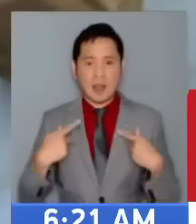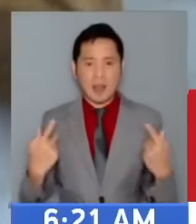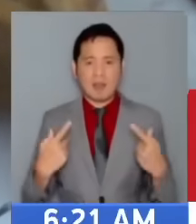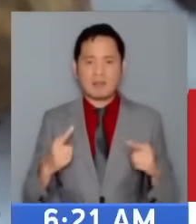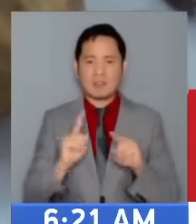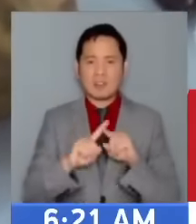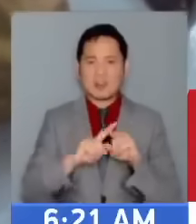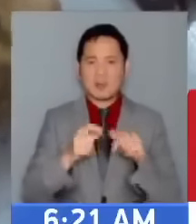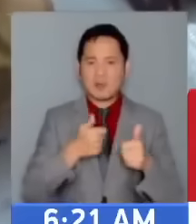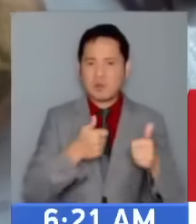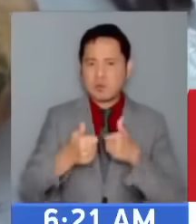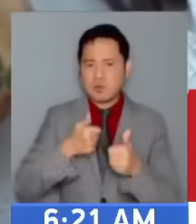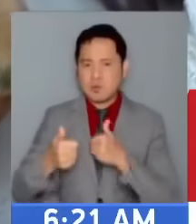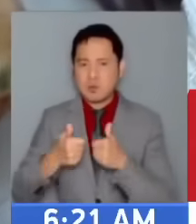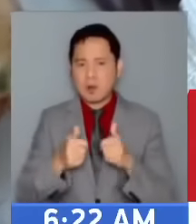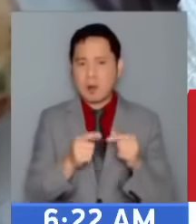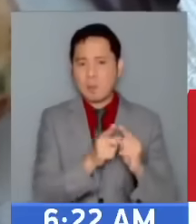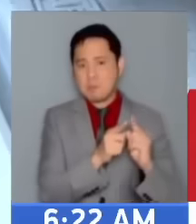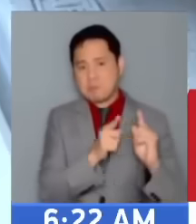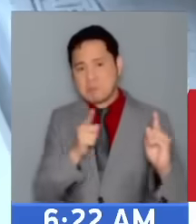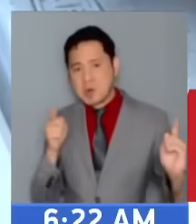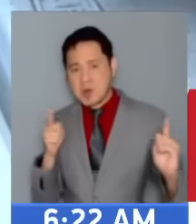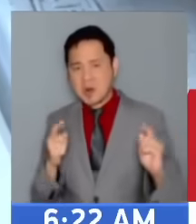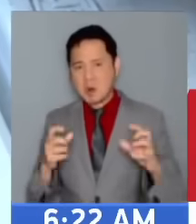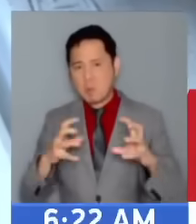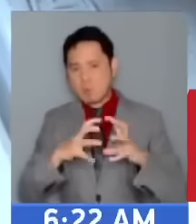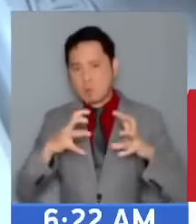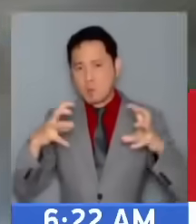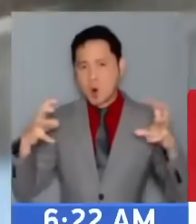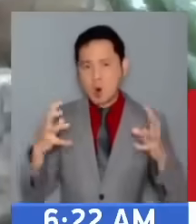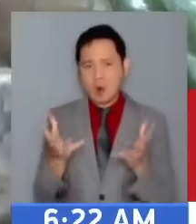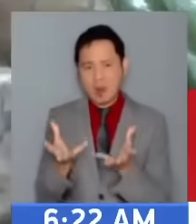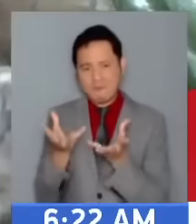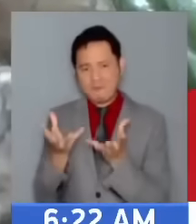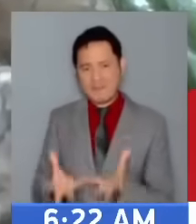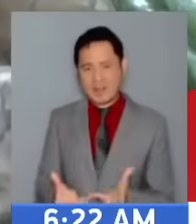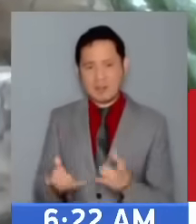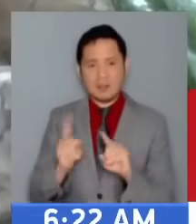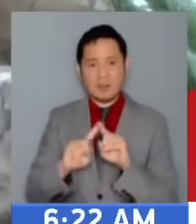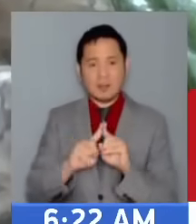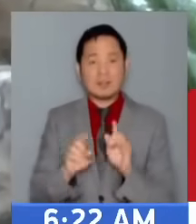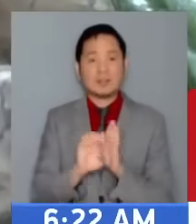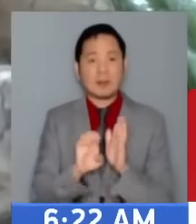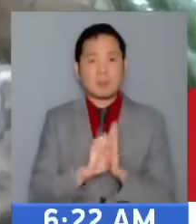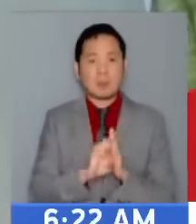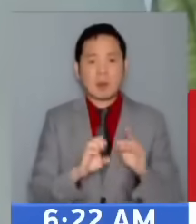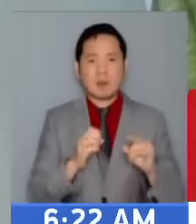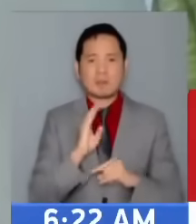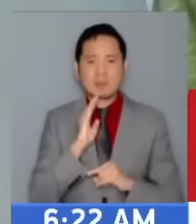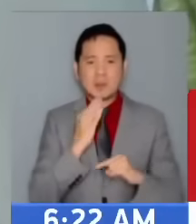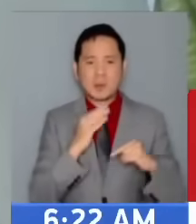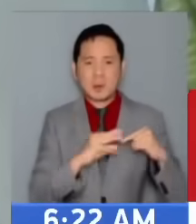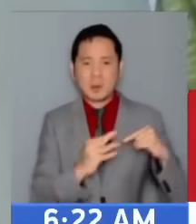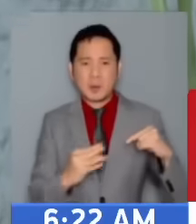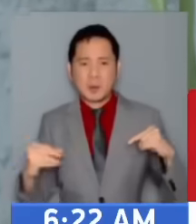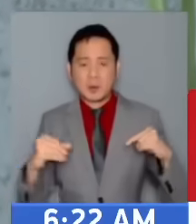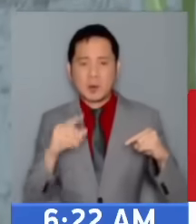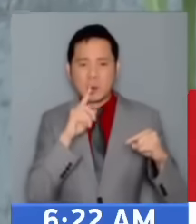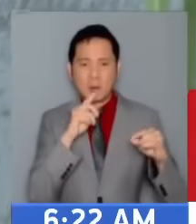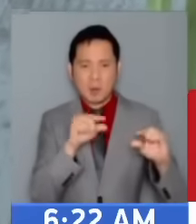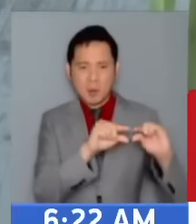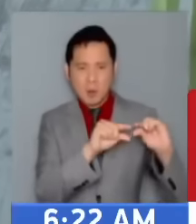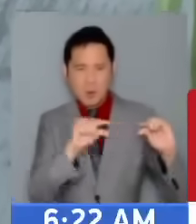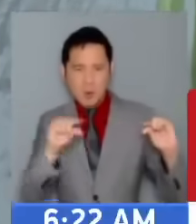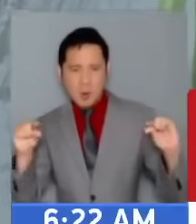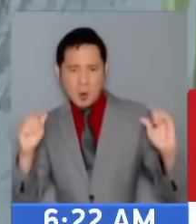pinakamalaki ilan sa mga agaw pansin ang ampalaya na lampas sa sukat ng isang ruler sitaw na nasa